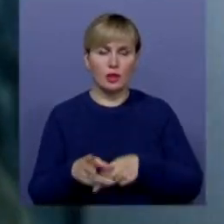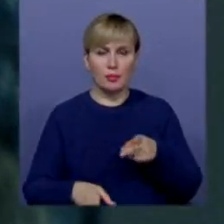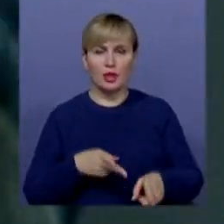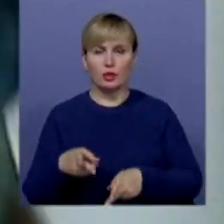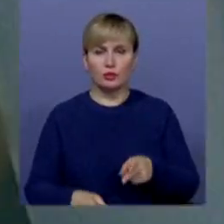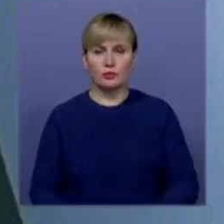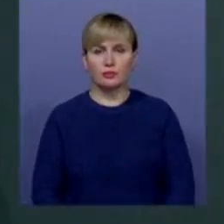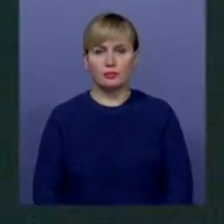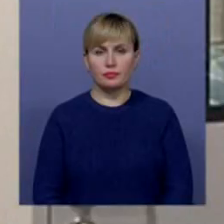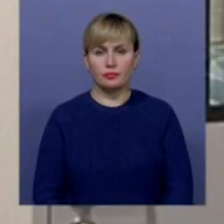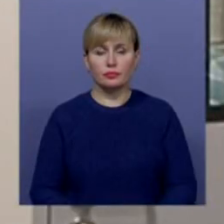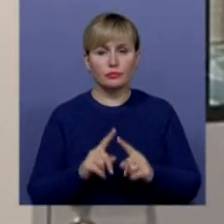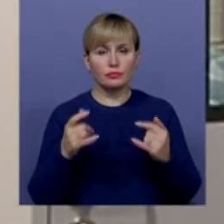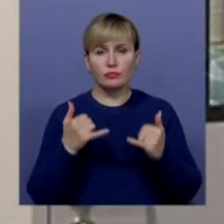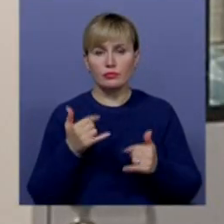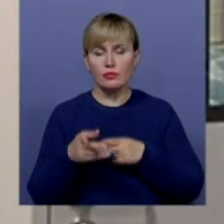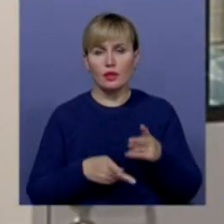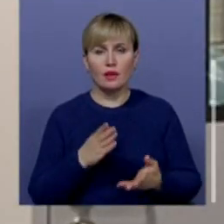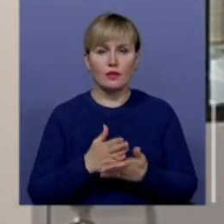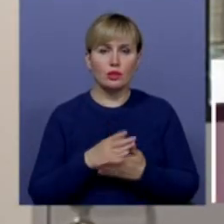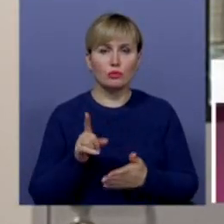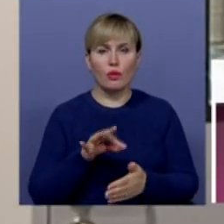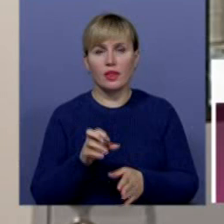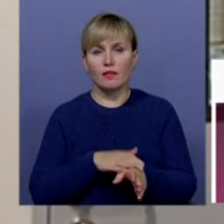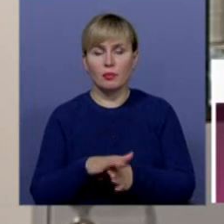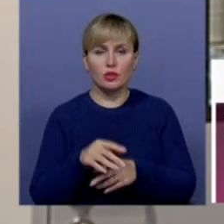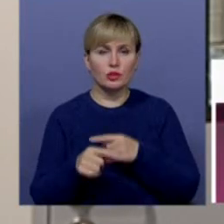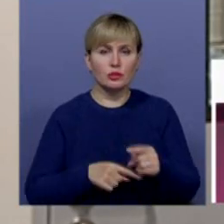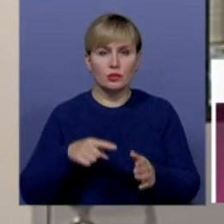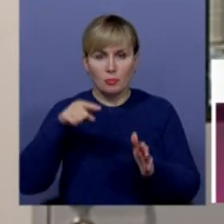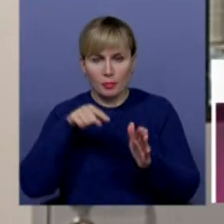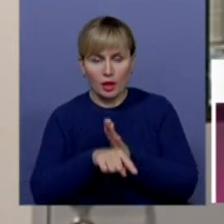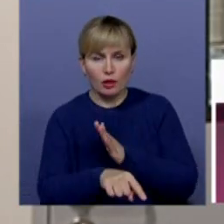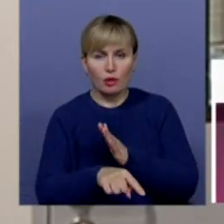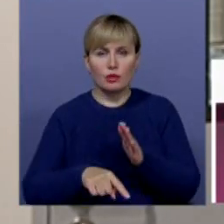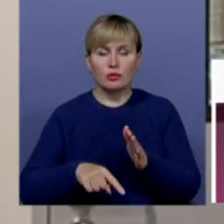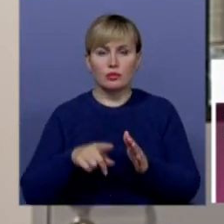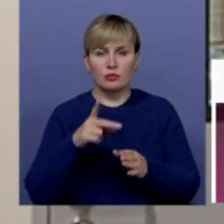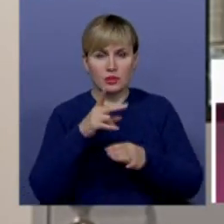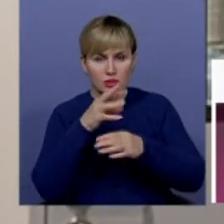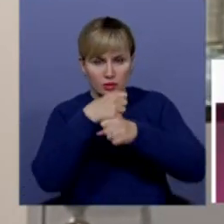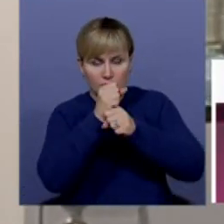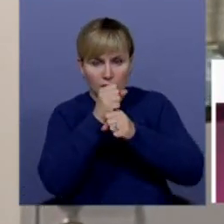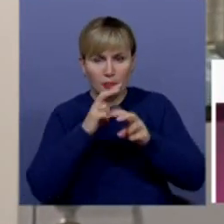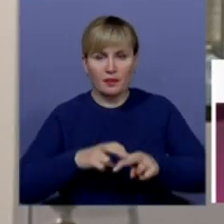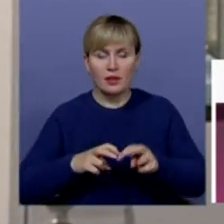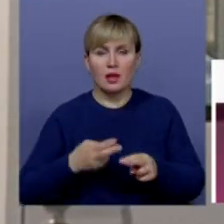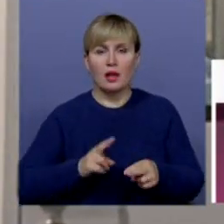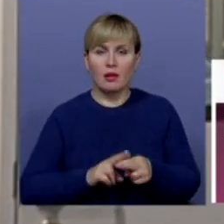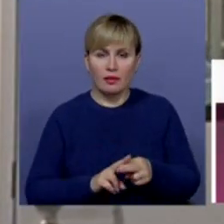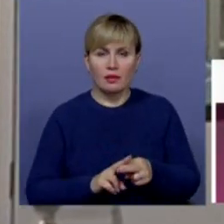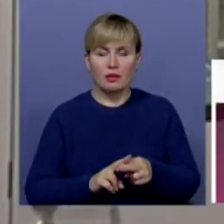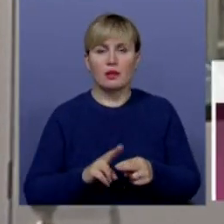операцию. Особенностью сегодняшней операции является то, что она выполняется через проколы, то есть через лапароскопический доступ. Это